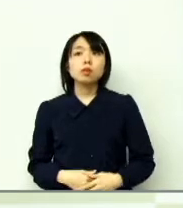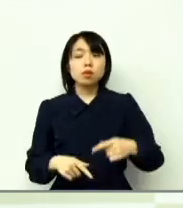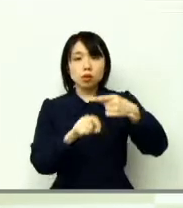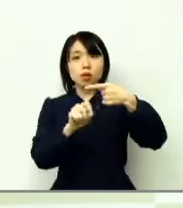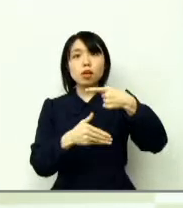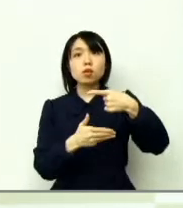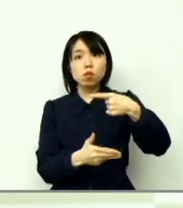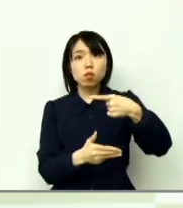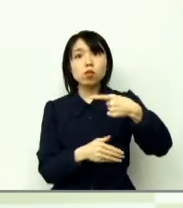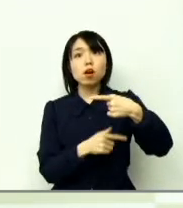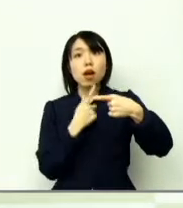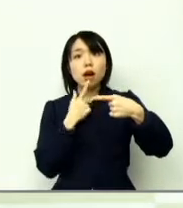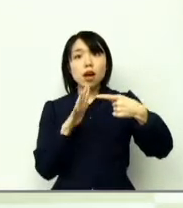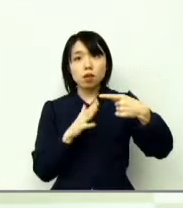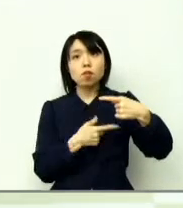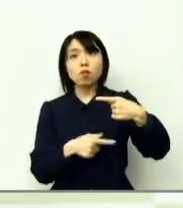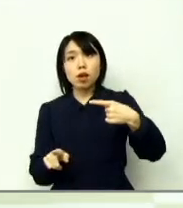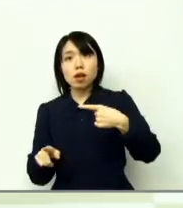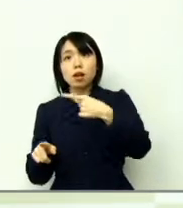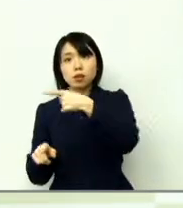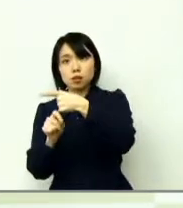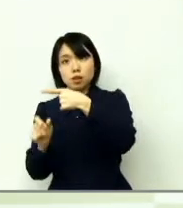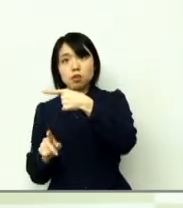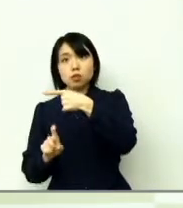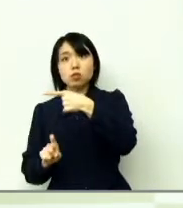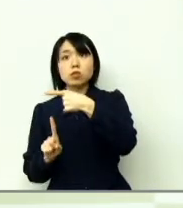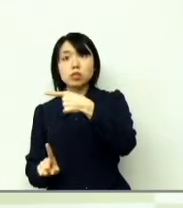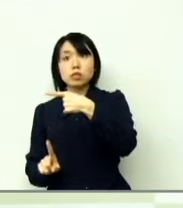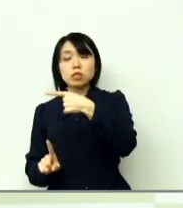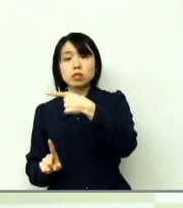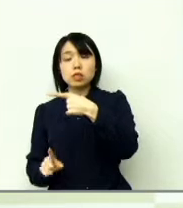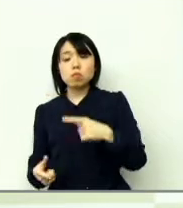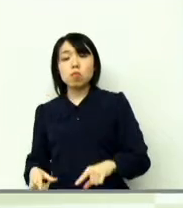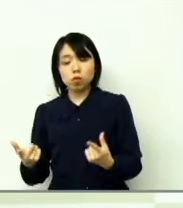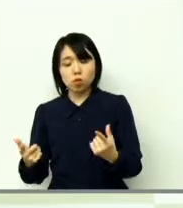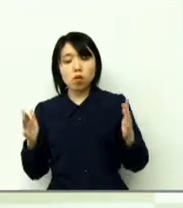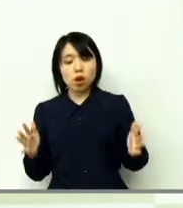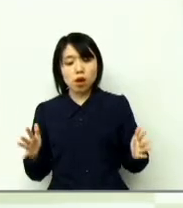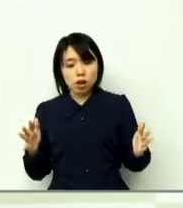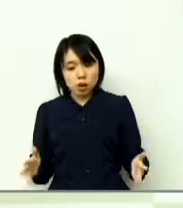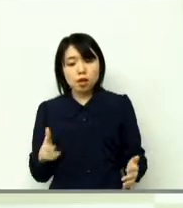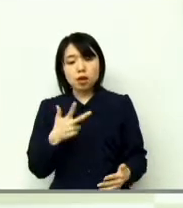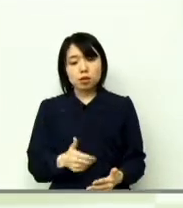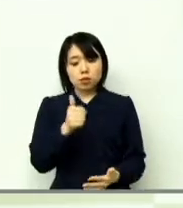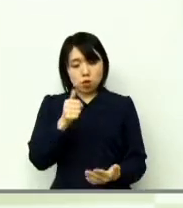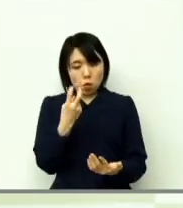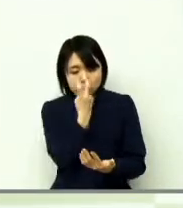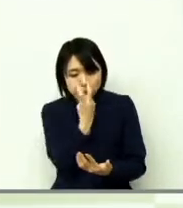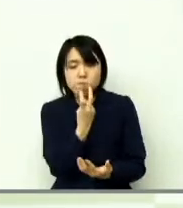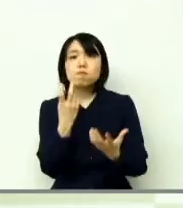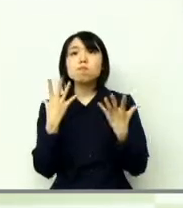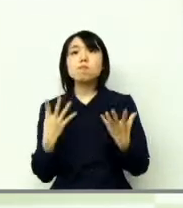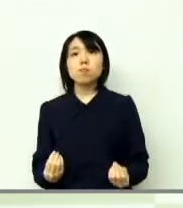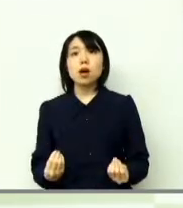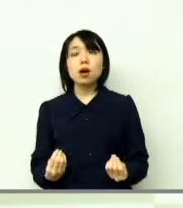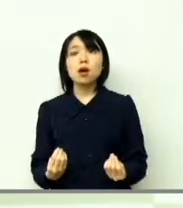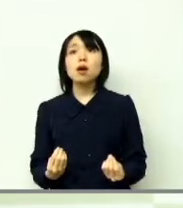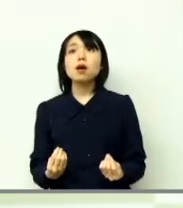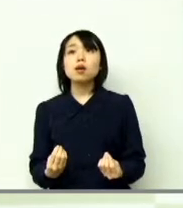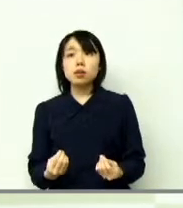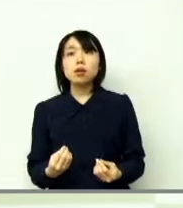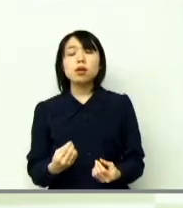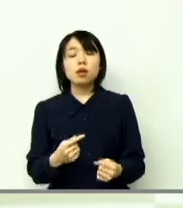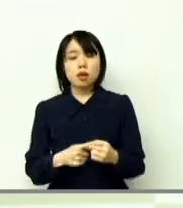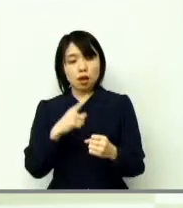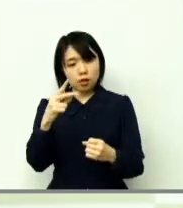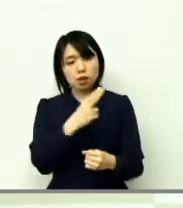の火曜日から11日木曜日までの3日間、まあ、新年度予算の市長査定を実施をいたしました。平成30年度予